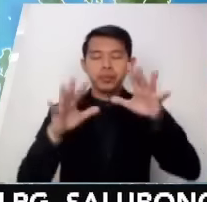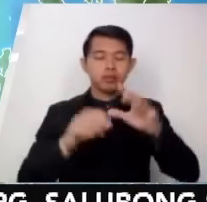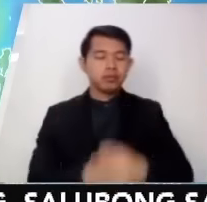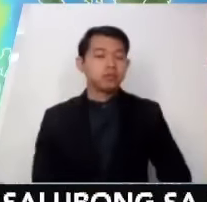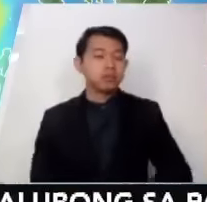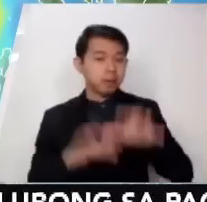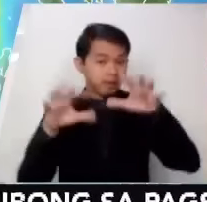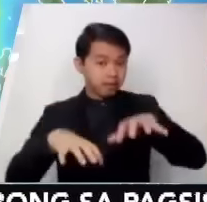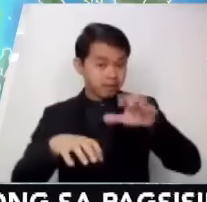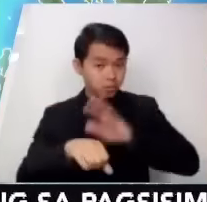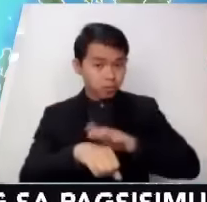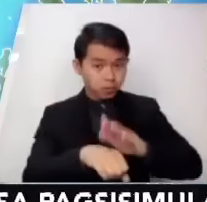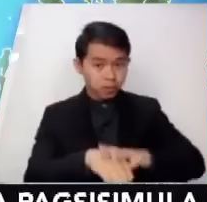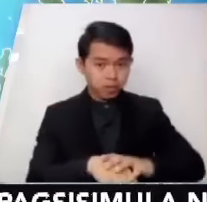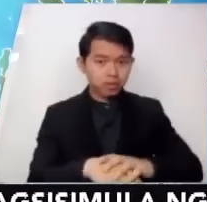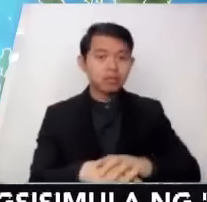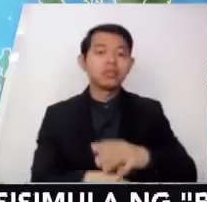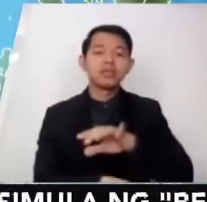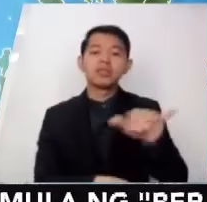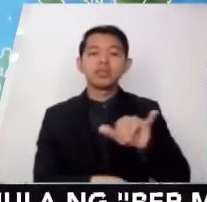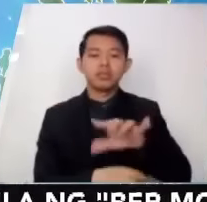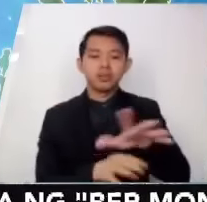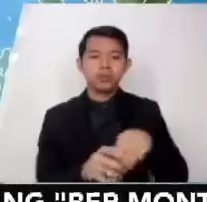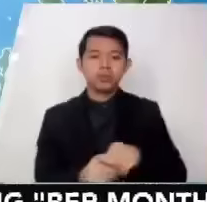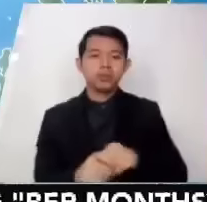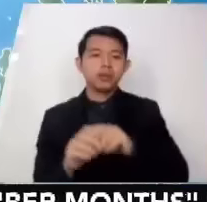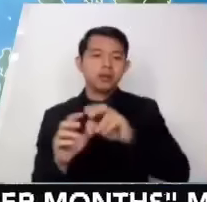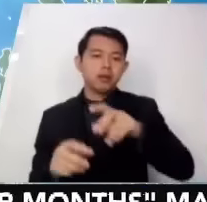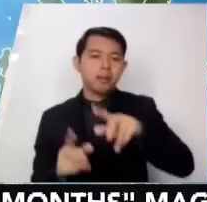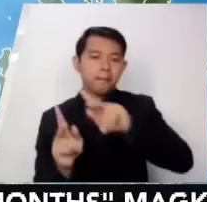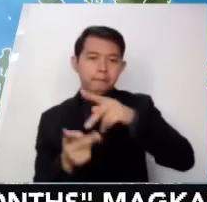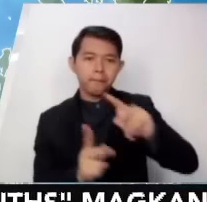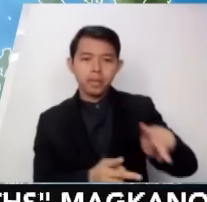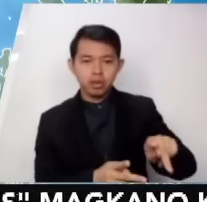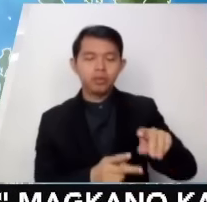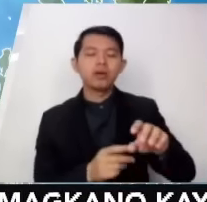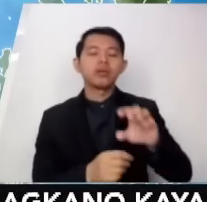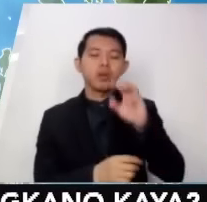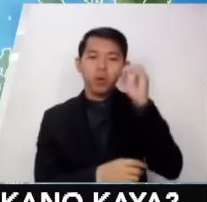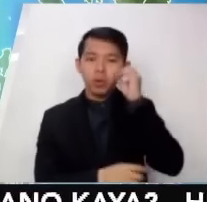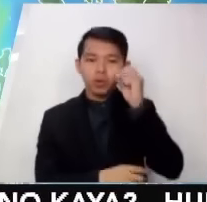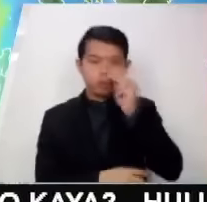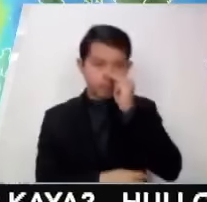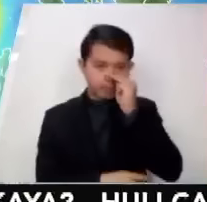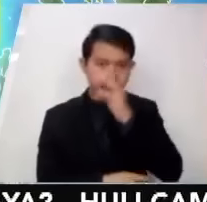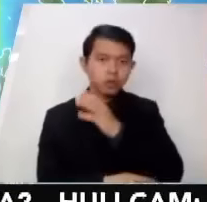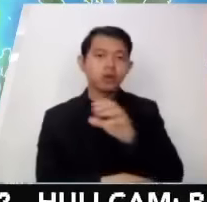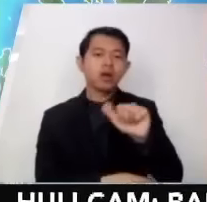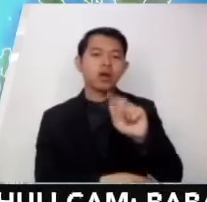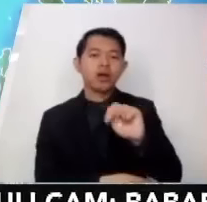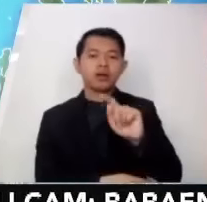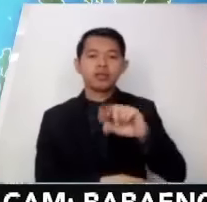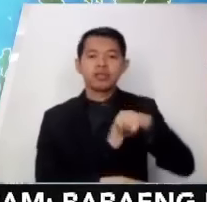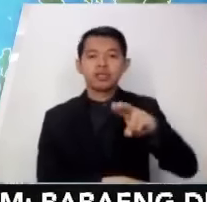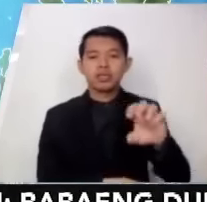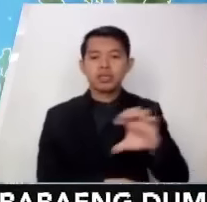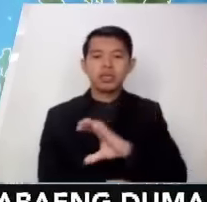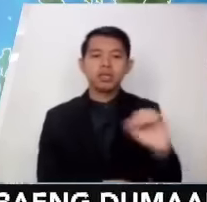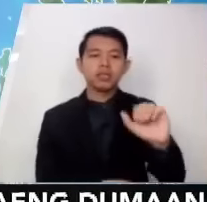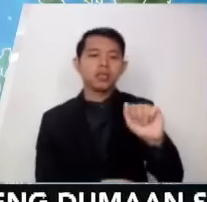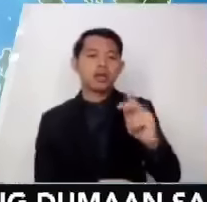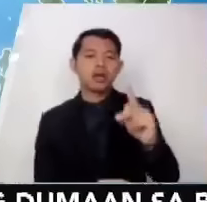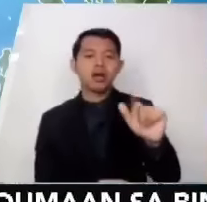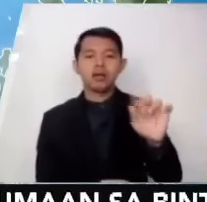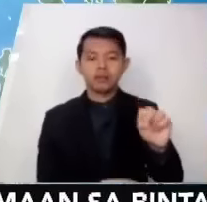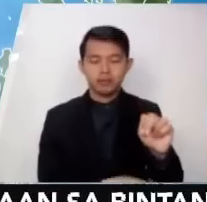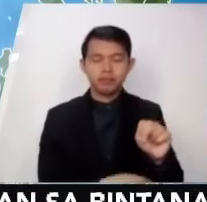Palawan, Occidental Mindoro, Antique at Aklan, tatagal po ang mga nasabing babala hanggang alas 11 ngayong umaga.